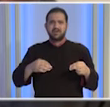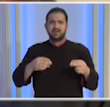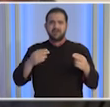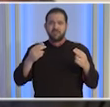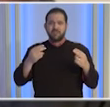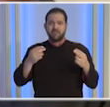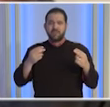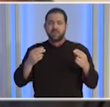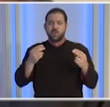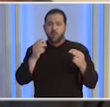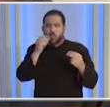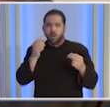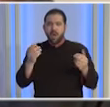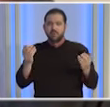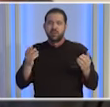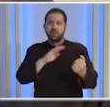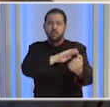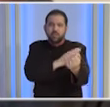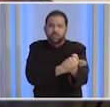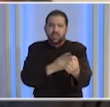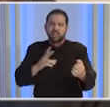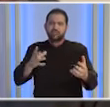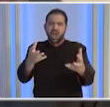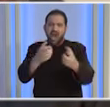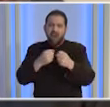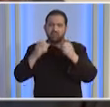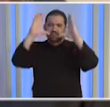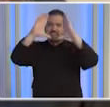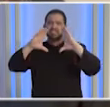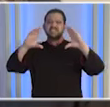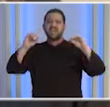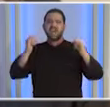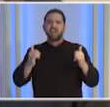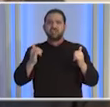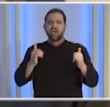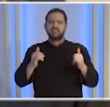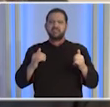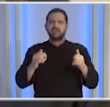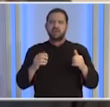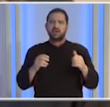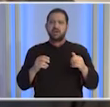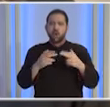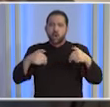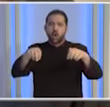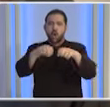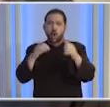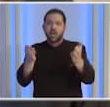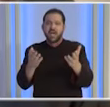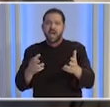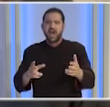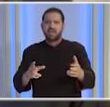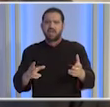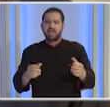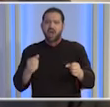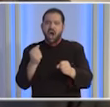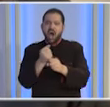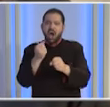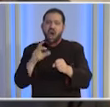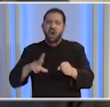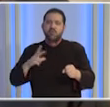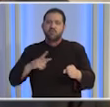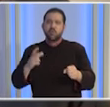asta sănătoasă de moși strămoși, așa, pentru că suntem plămădeală de la apostoli,